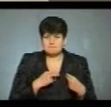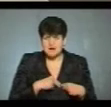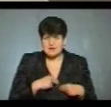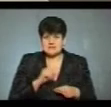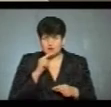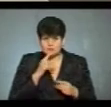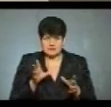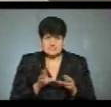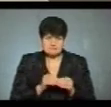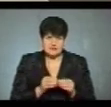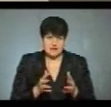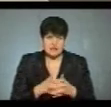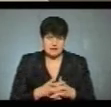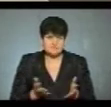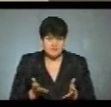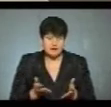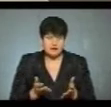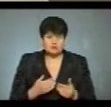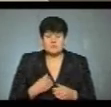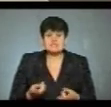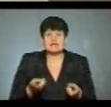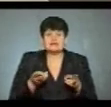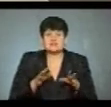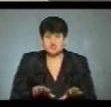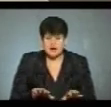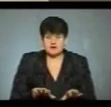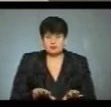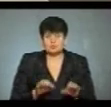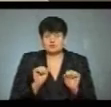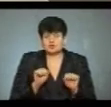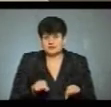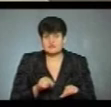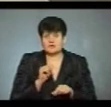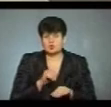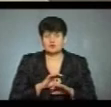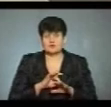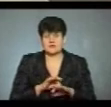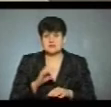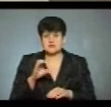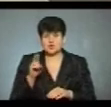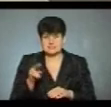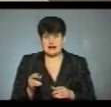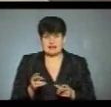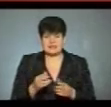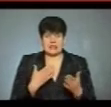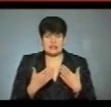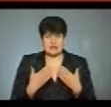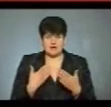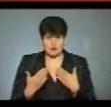спільне, однозначно. Тому ми ще залишаємо можливість для того, щоб провести соціальний діалог, для того,